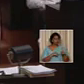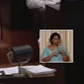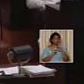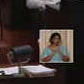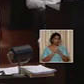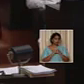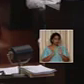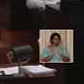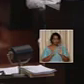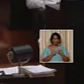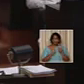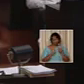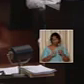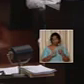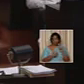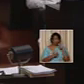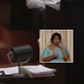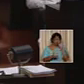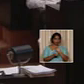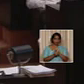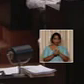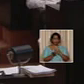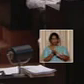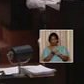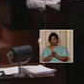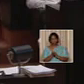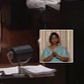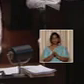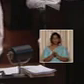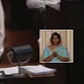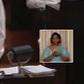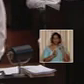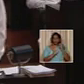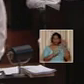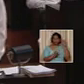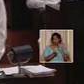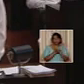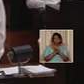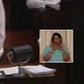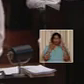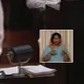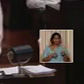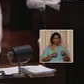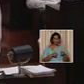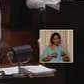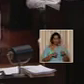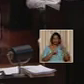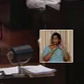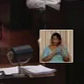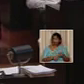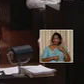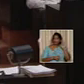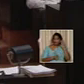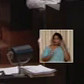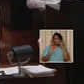ගැටලුවක් නැහැ ඒක හරි වැඩක් මොකද ආරක්ෂක සහායකවරුන් යුද සමයේ ලොකු කාර්යභාරයක් ඉෂ්ට කරා ඉතින් මේ වගේ